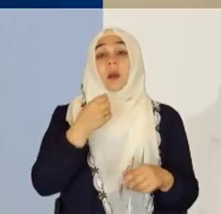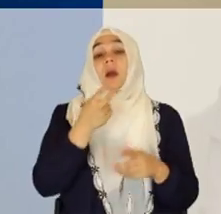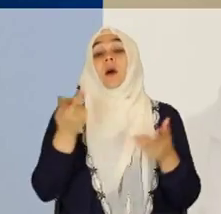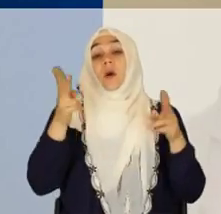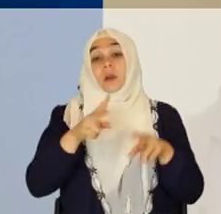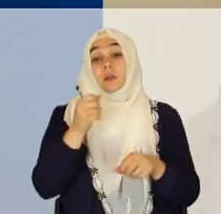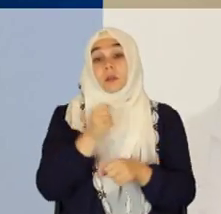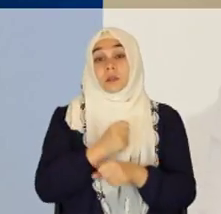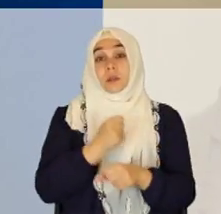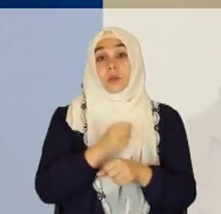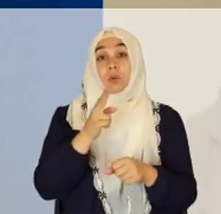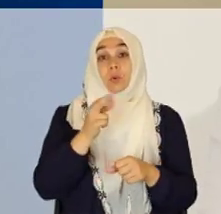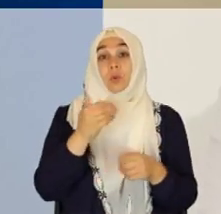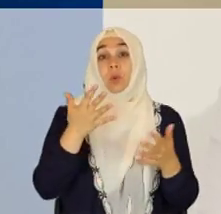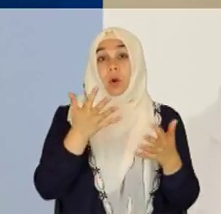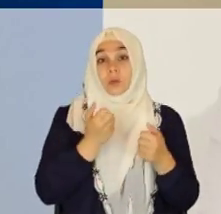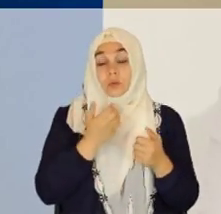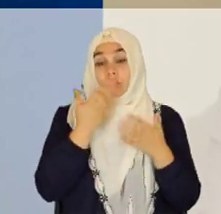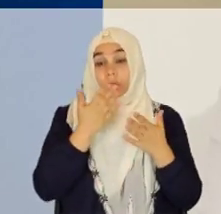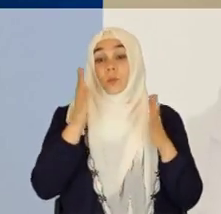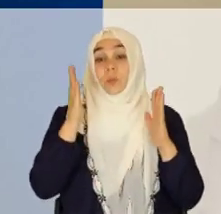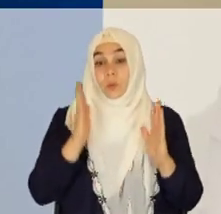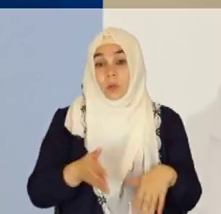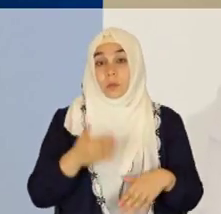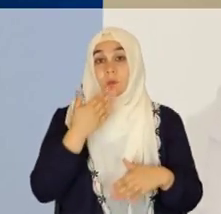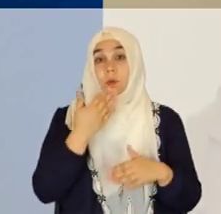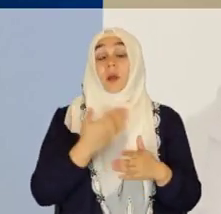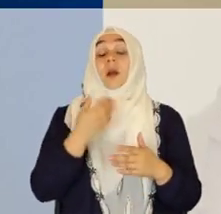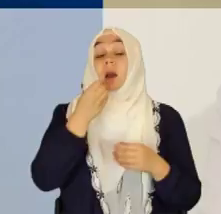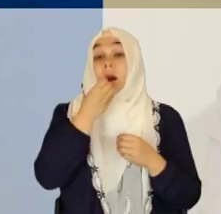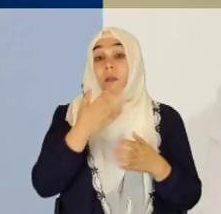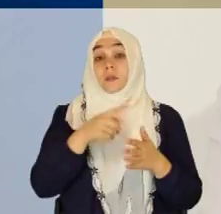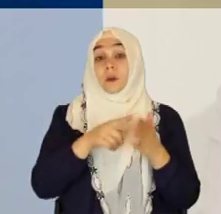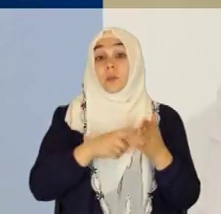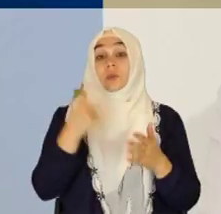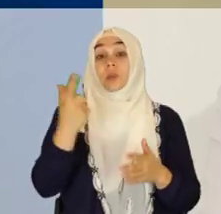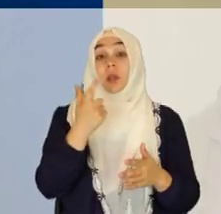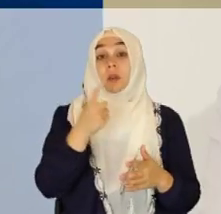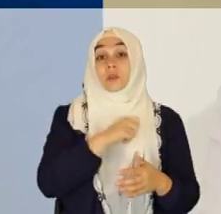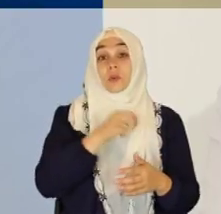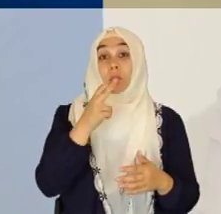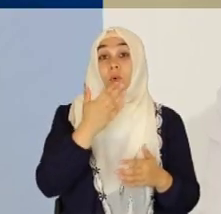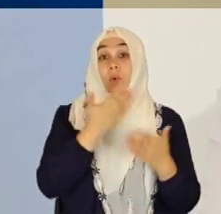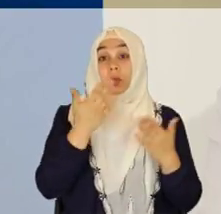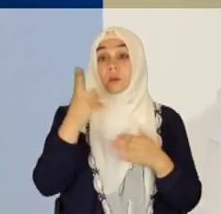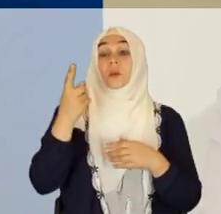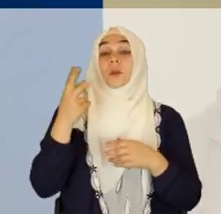qolganini qilyapman, xatmi Qur'on qilsam bo'ladimi? Demak, savolni egasini Qur'ondan ustozlari